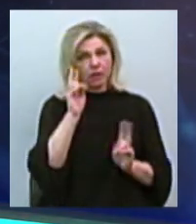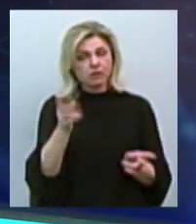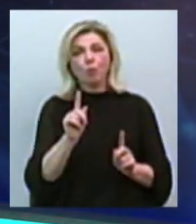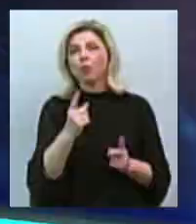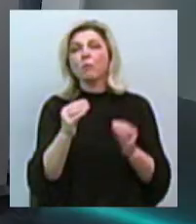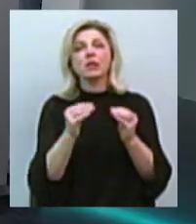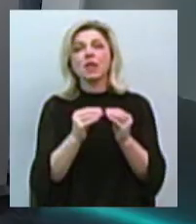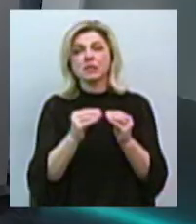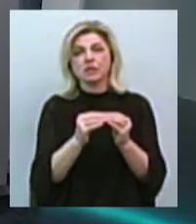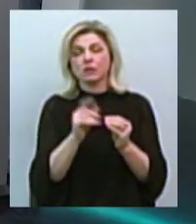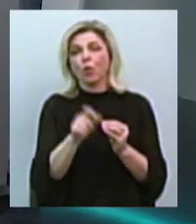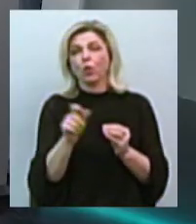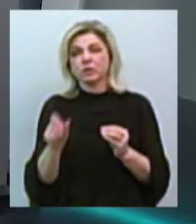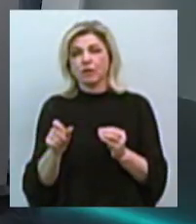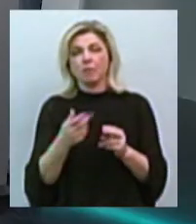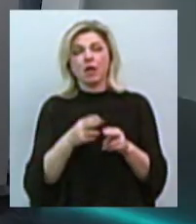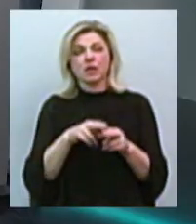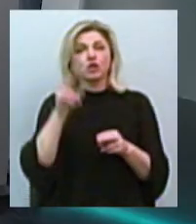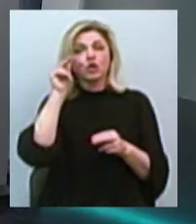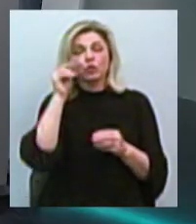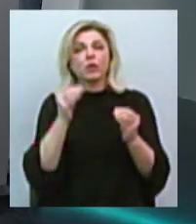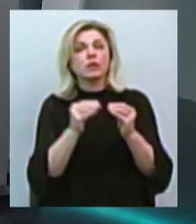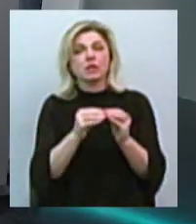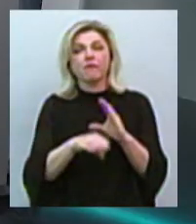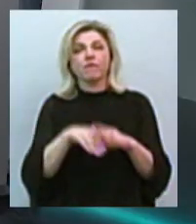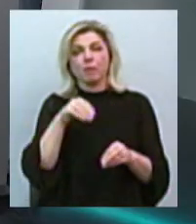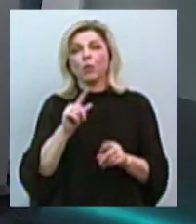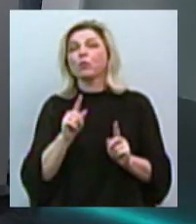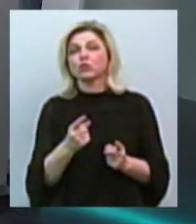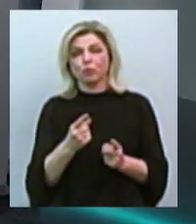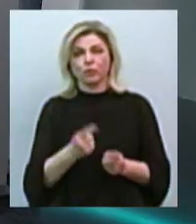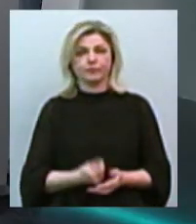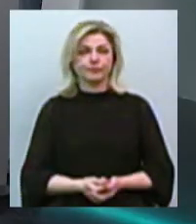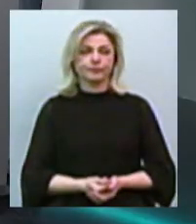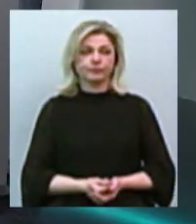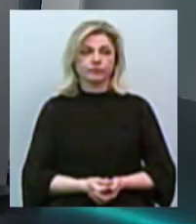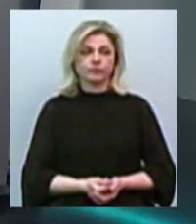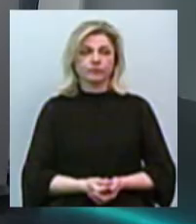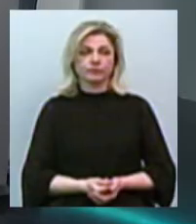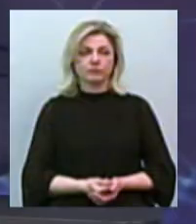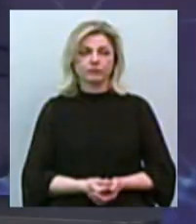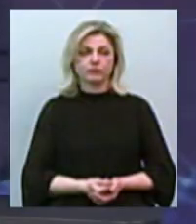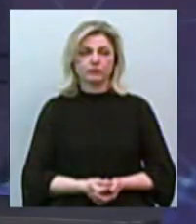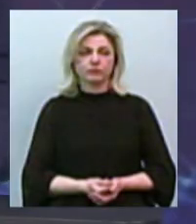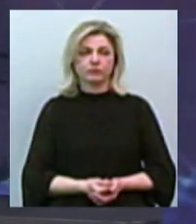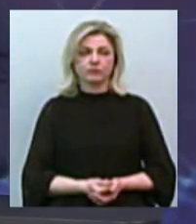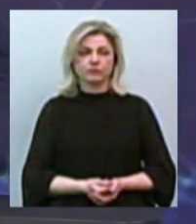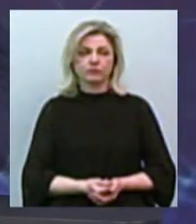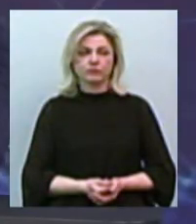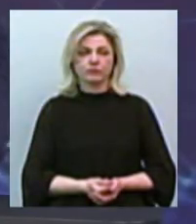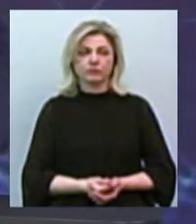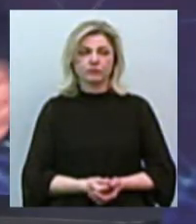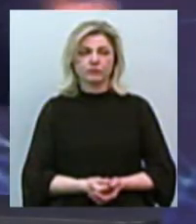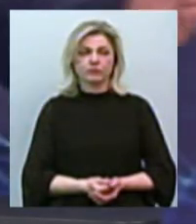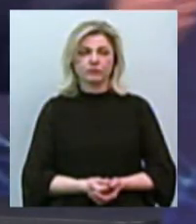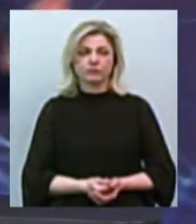осіб локально, це число обрано? Це і не туди, і не сюди, якщо говорити про транспорт. Так от посмотрели,